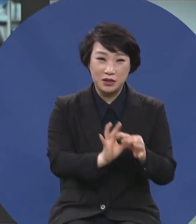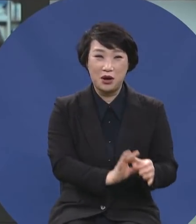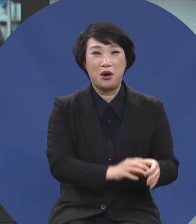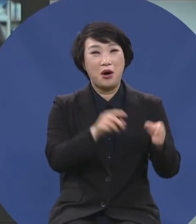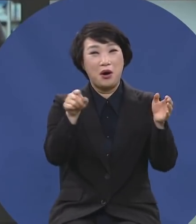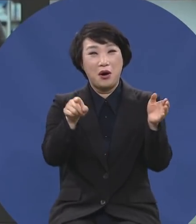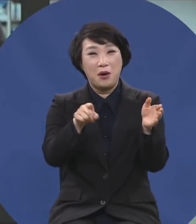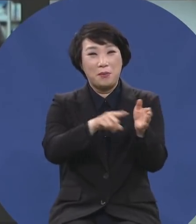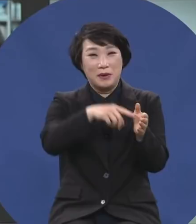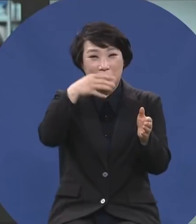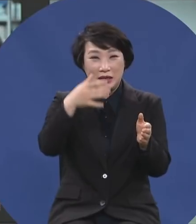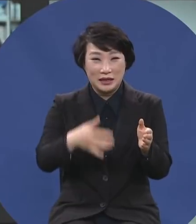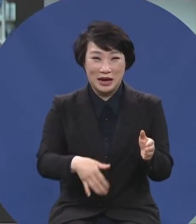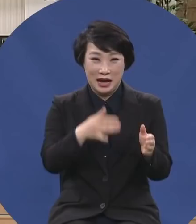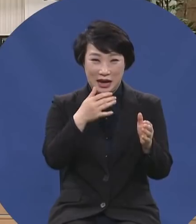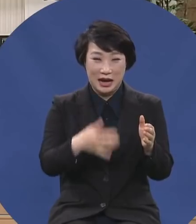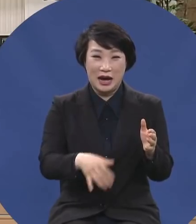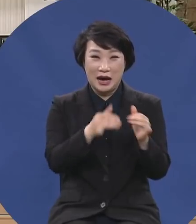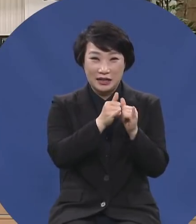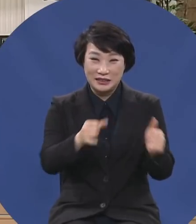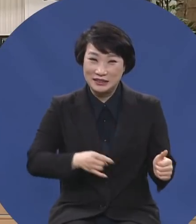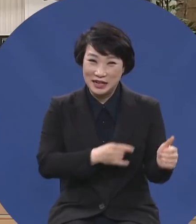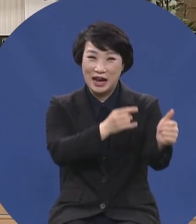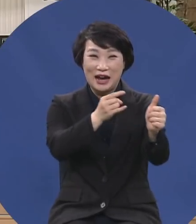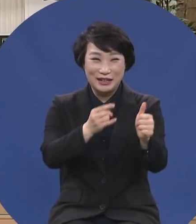의심하면서 안